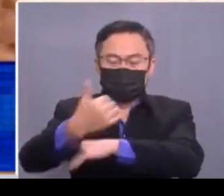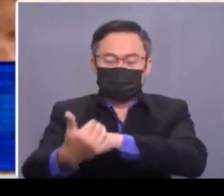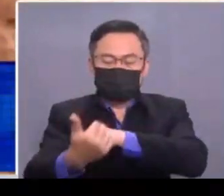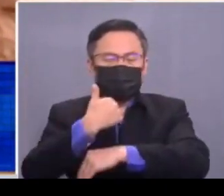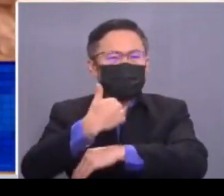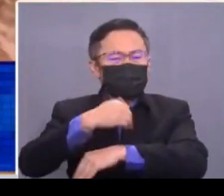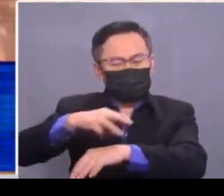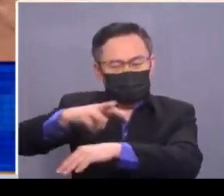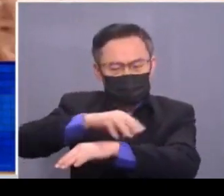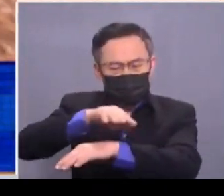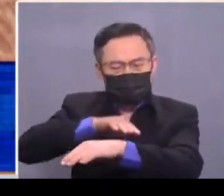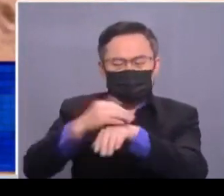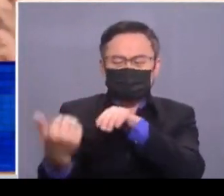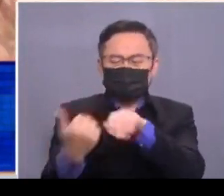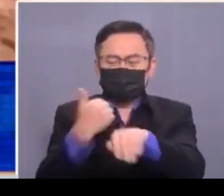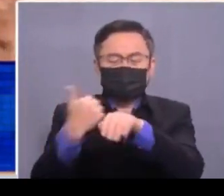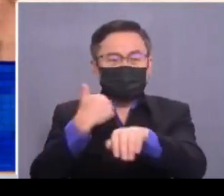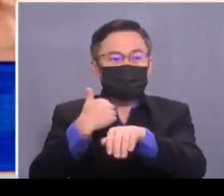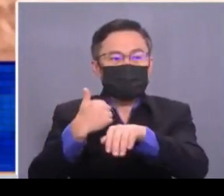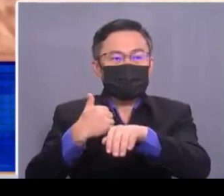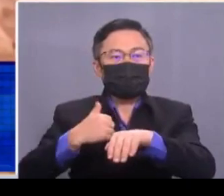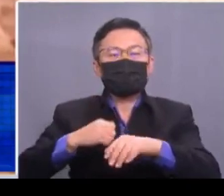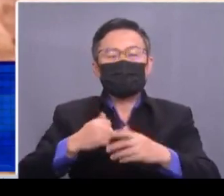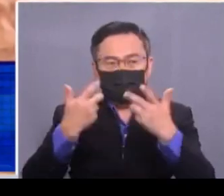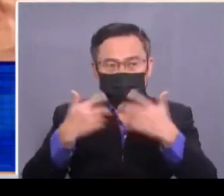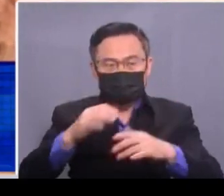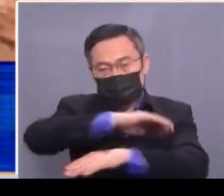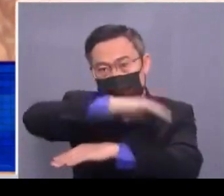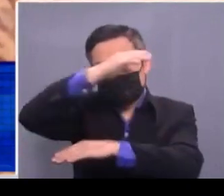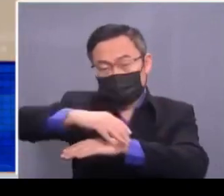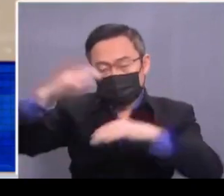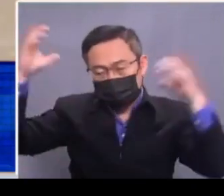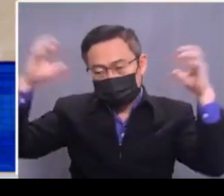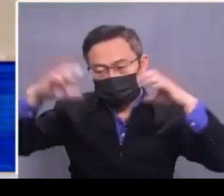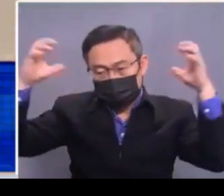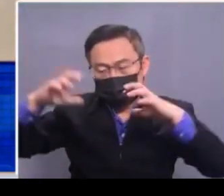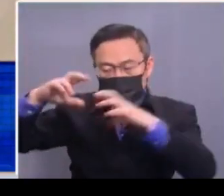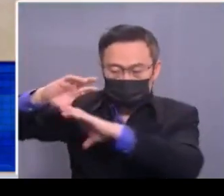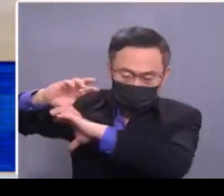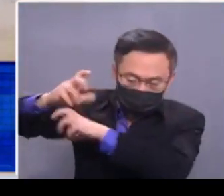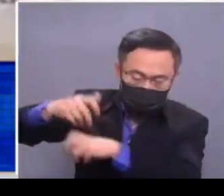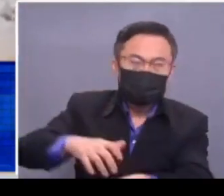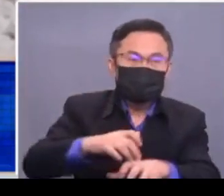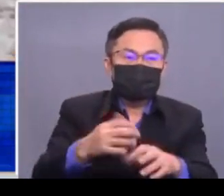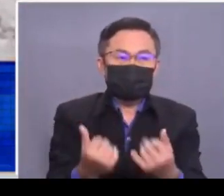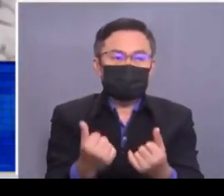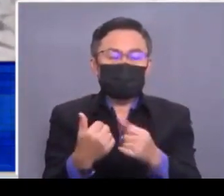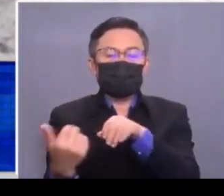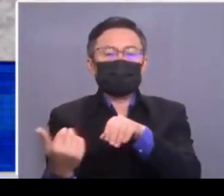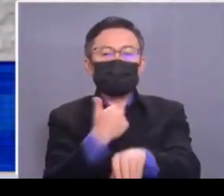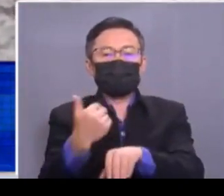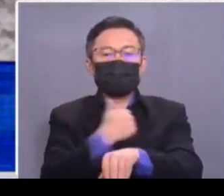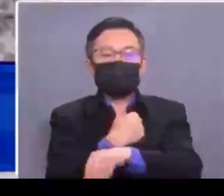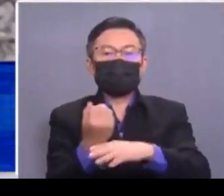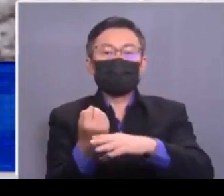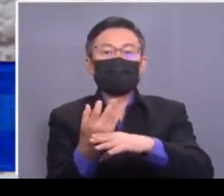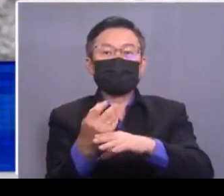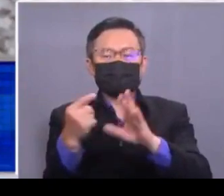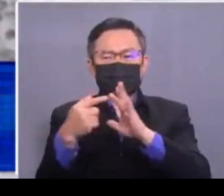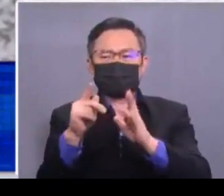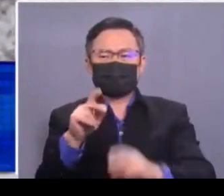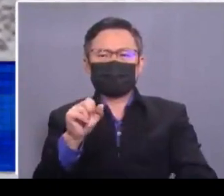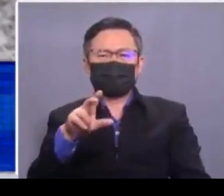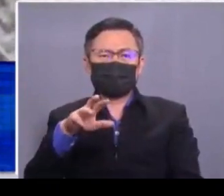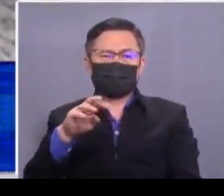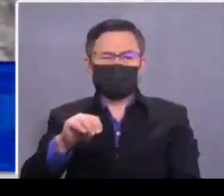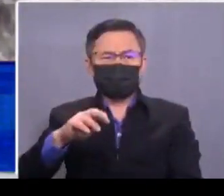ด้วยกันค่ะอย่างในภาพนี้เลยนะคะโดยเฉพาะอย่างยิ่งบนถนนเพชรเกษมเส้นทางหลักเข้าเมืองระนองเนี่ยปรากฏ